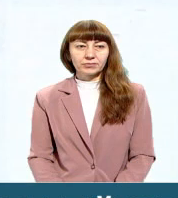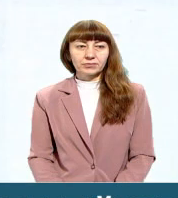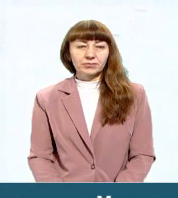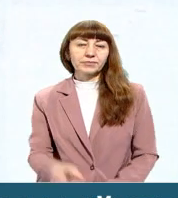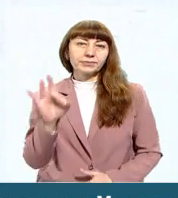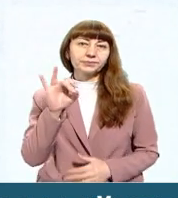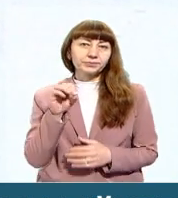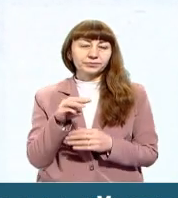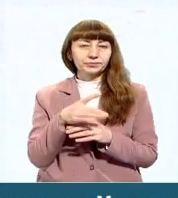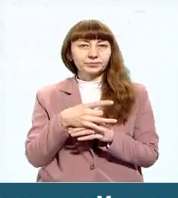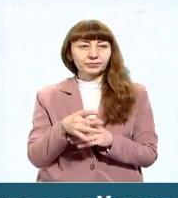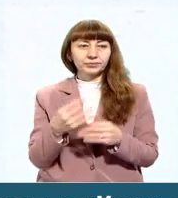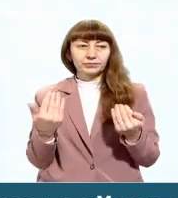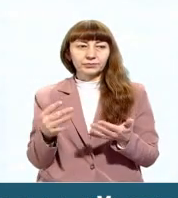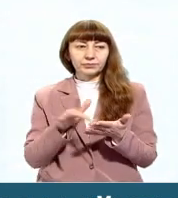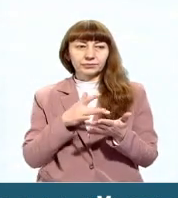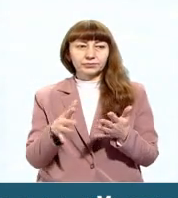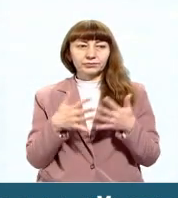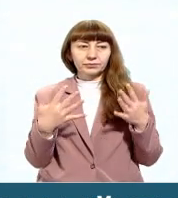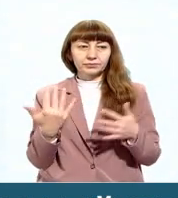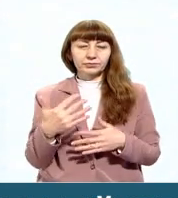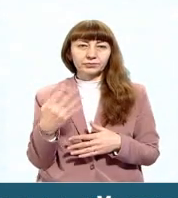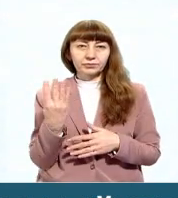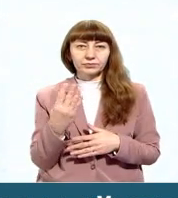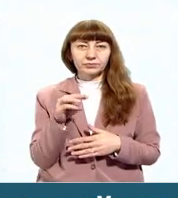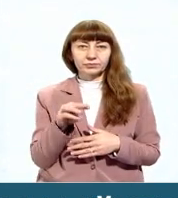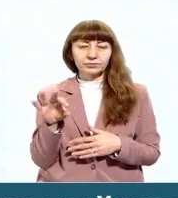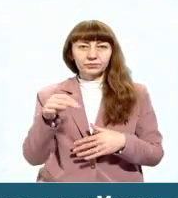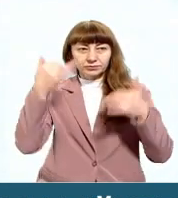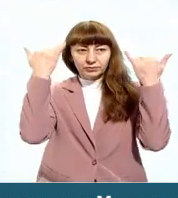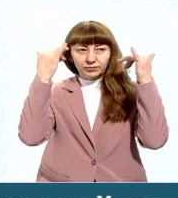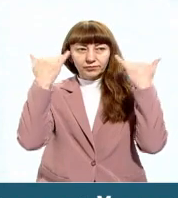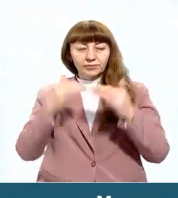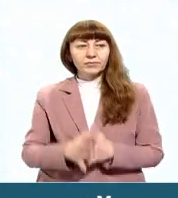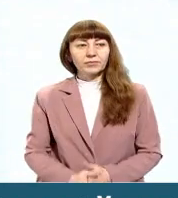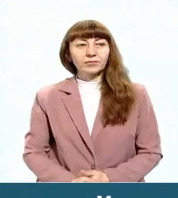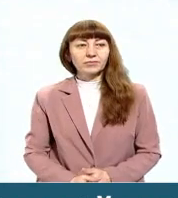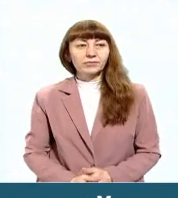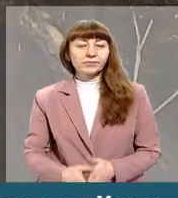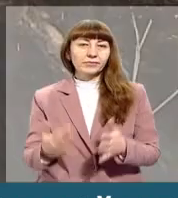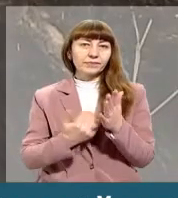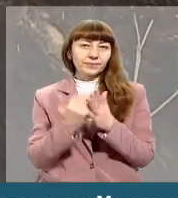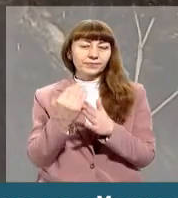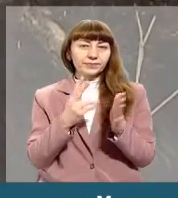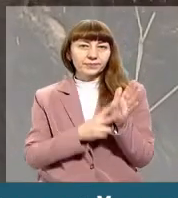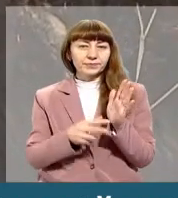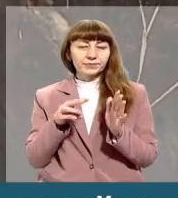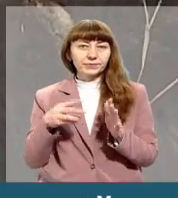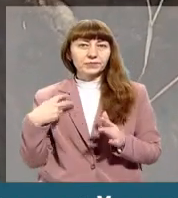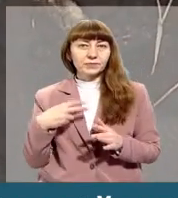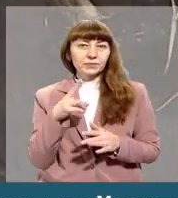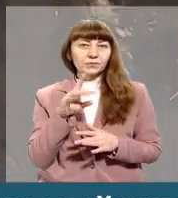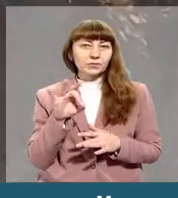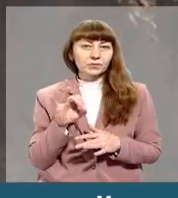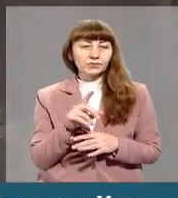В Мангилинском районе на сегодня насчитывается более 54 тысяч голов крупного рогатого скота, свыше 80 тысяч овец и